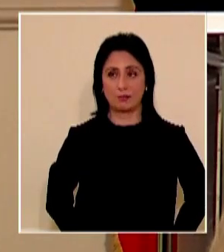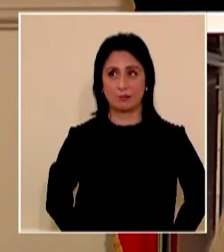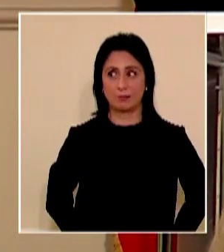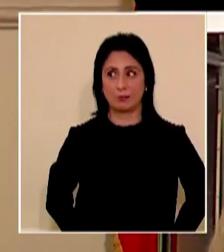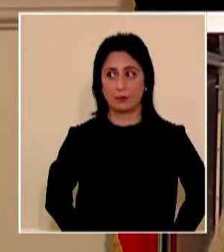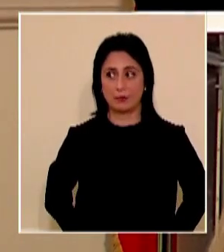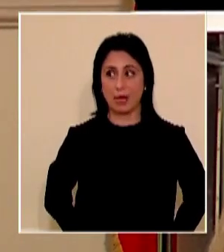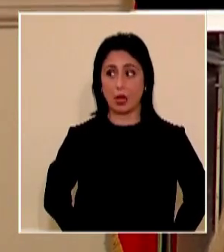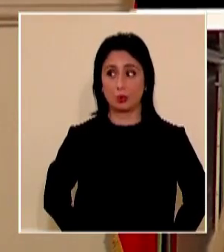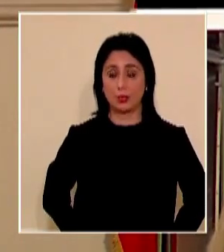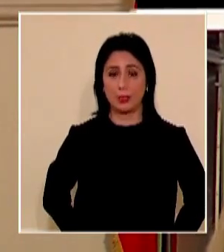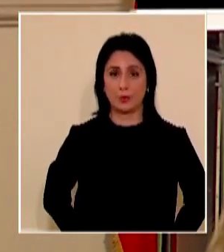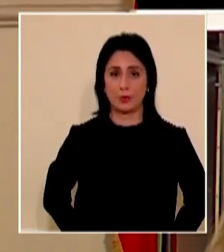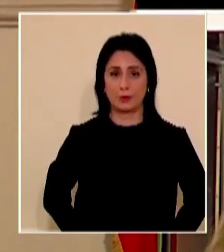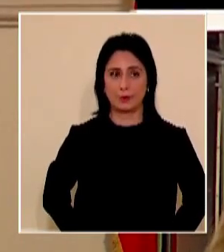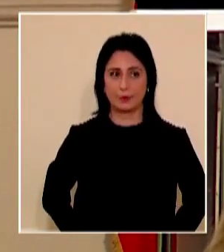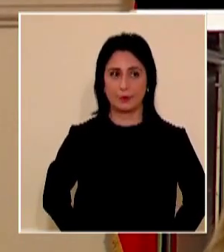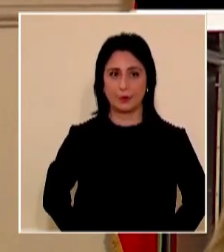zaproszenie gusindel. Bardzo